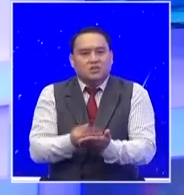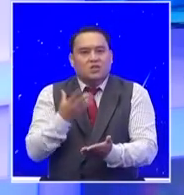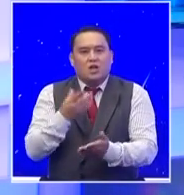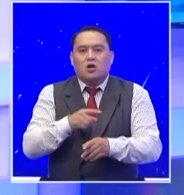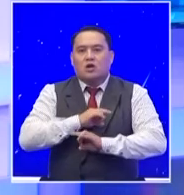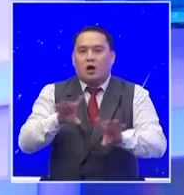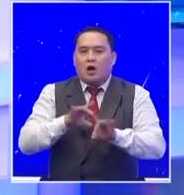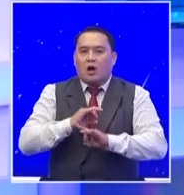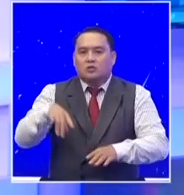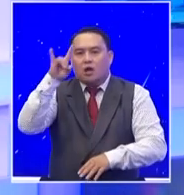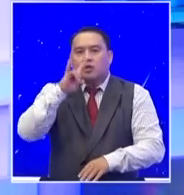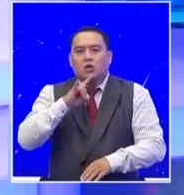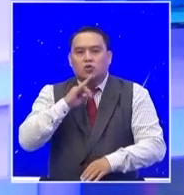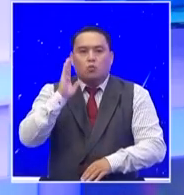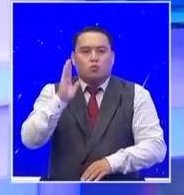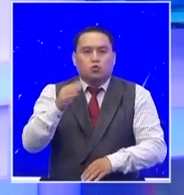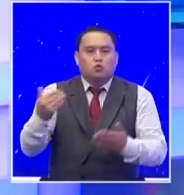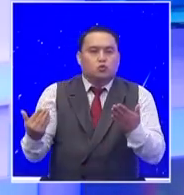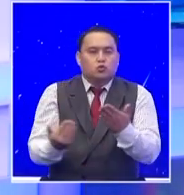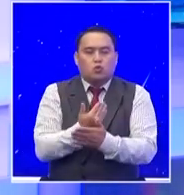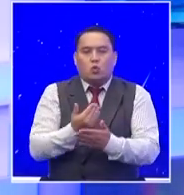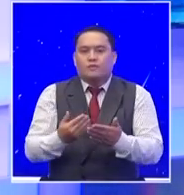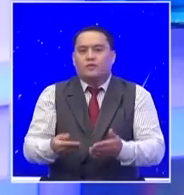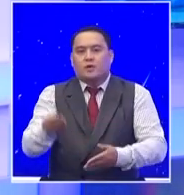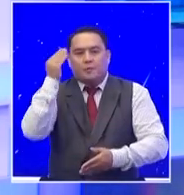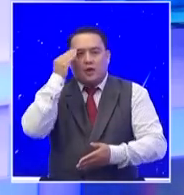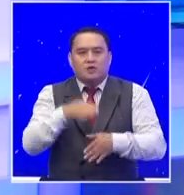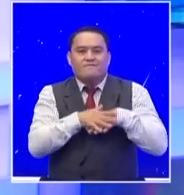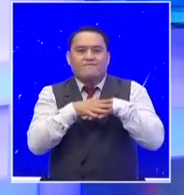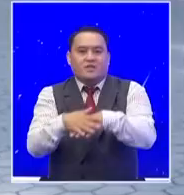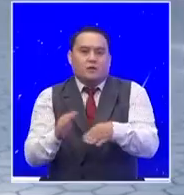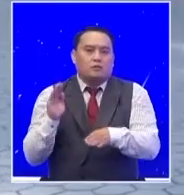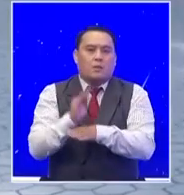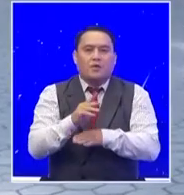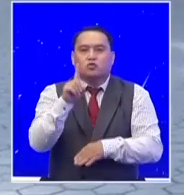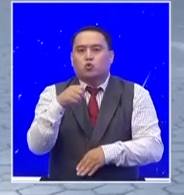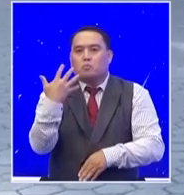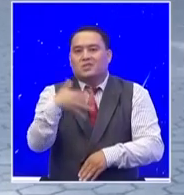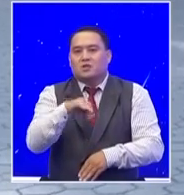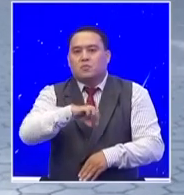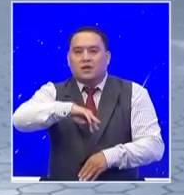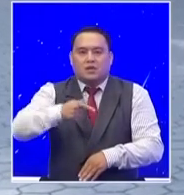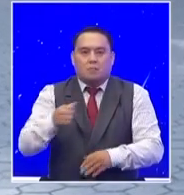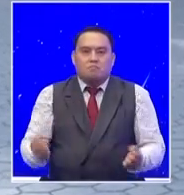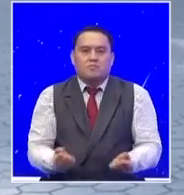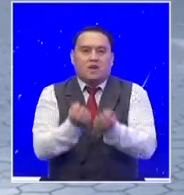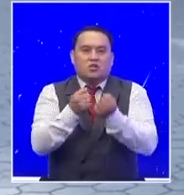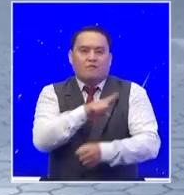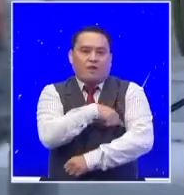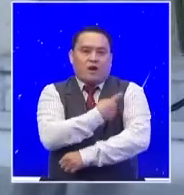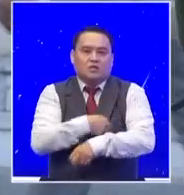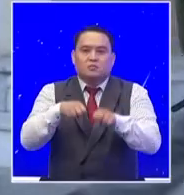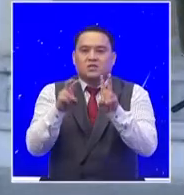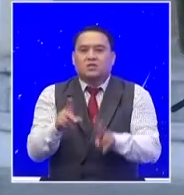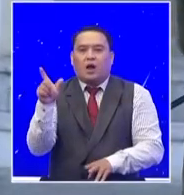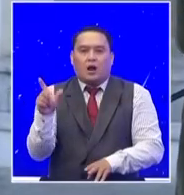подчеркнул он, и в стране будут предприняты конкретные меры. Так, из бюджета страны будет выделено 150 миллиардов тенге на поддержку врачей и